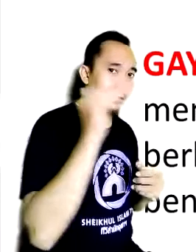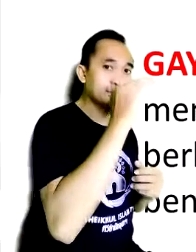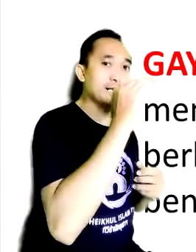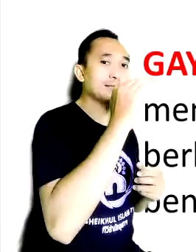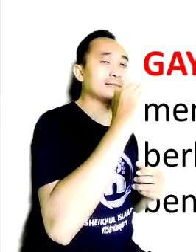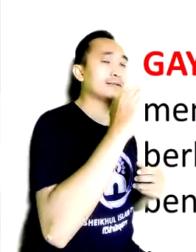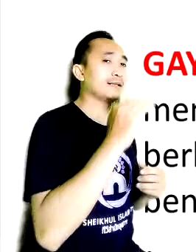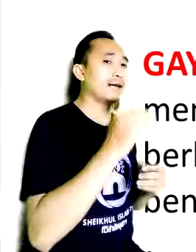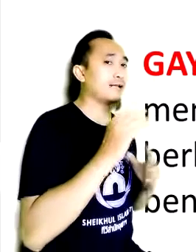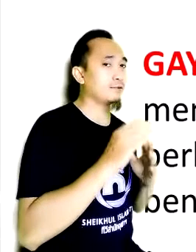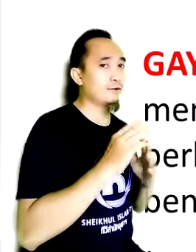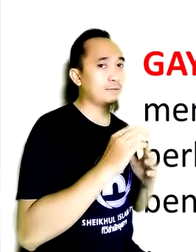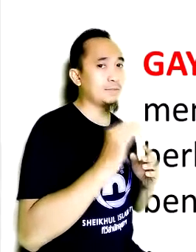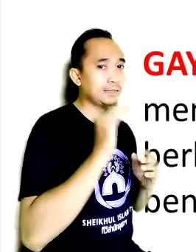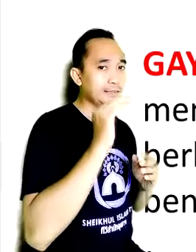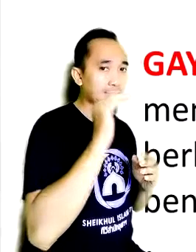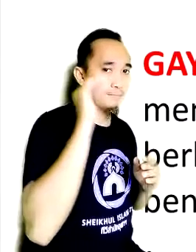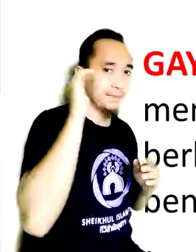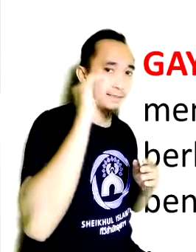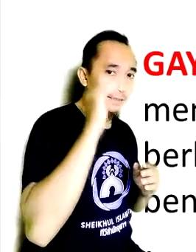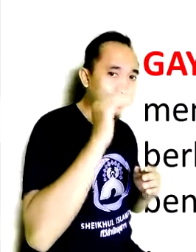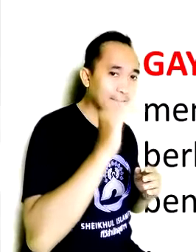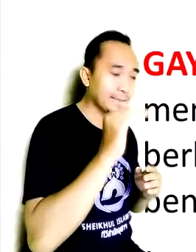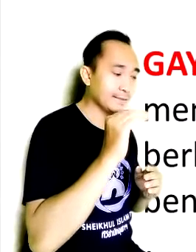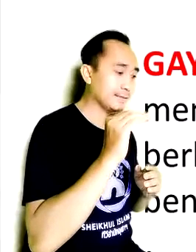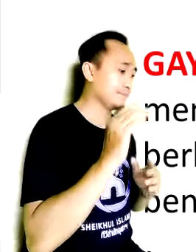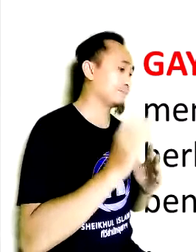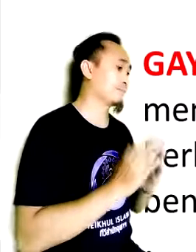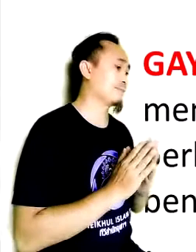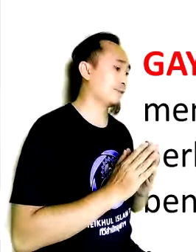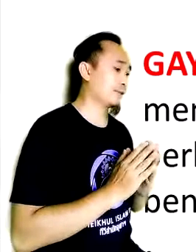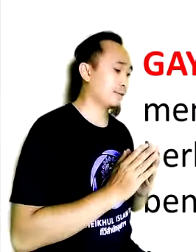menjadi lebih cepat atau menjadi lebih lambat.